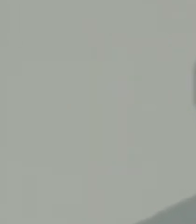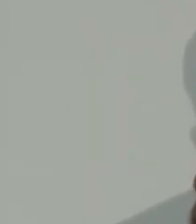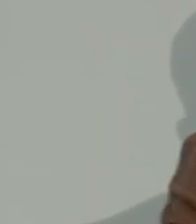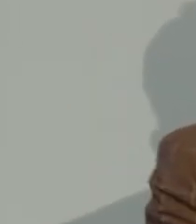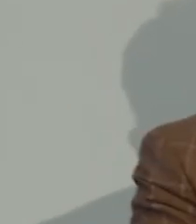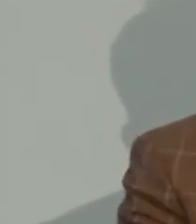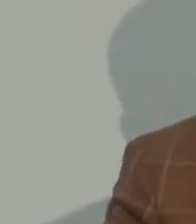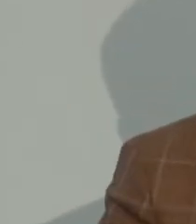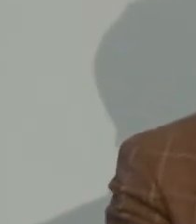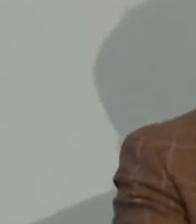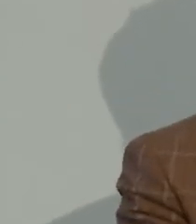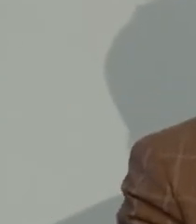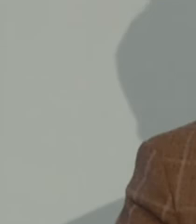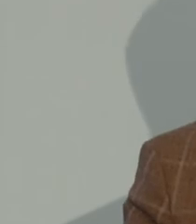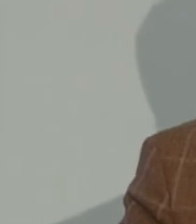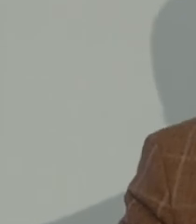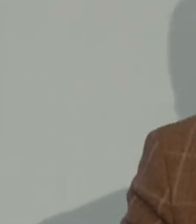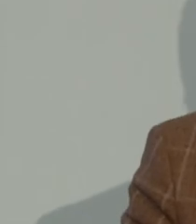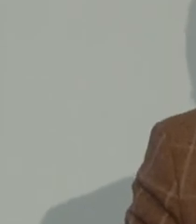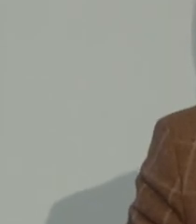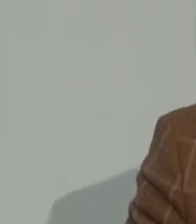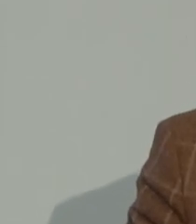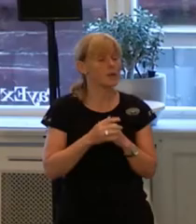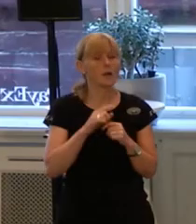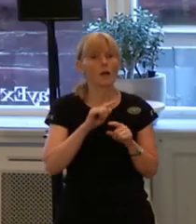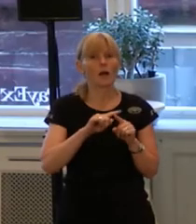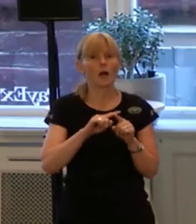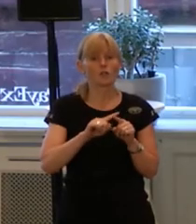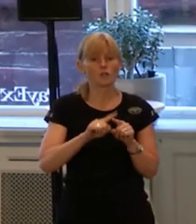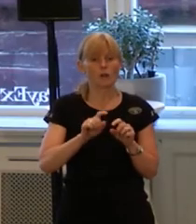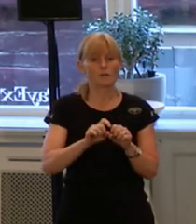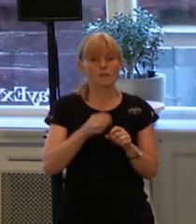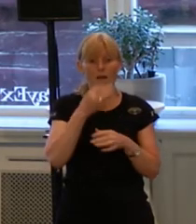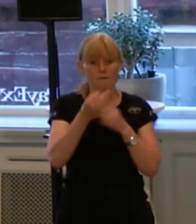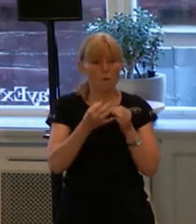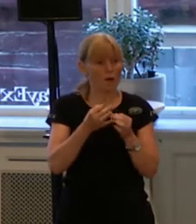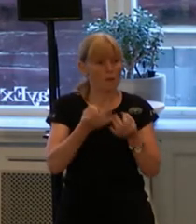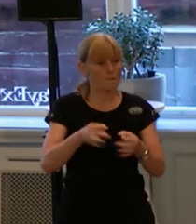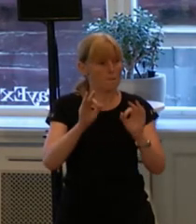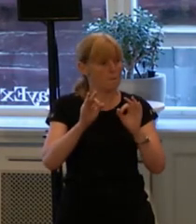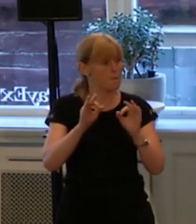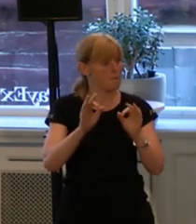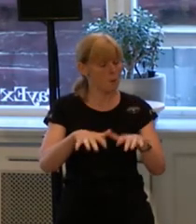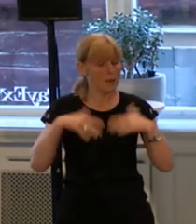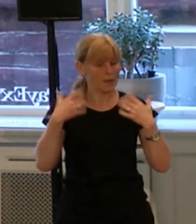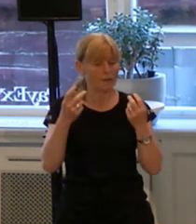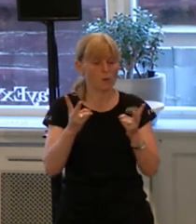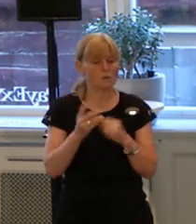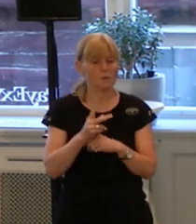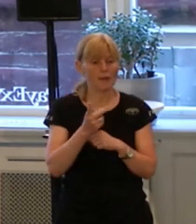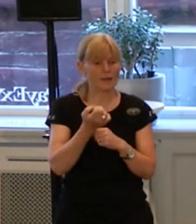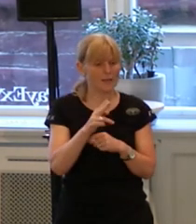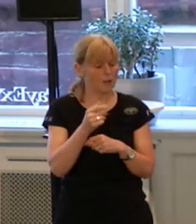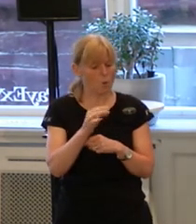på hur kan man genomföra de liknande på ett annat sätt. Vi ska strax släppa frågan fri till publiken också. Men Katrin och Boel, det här som